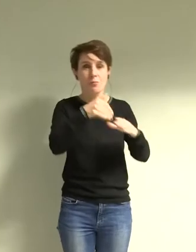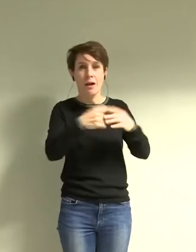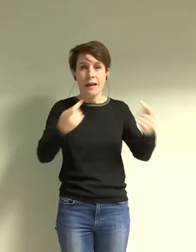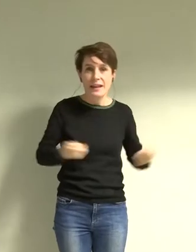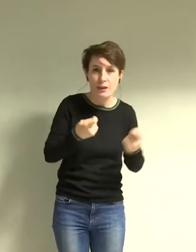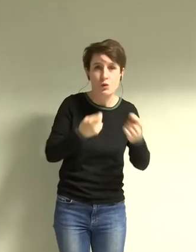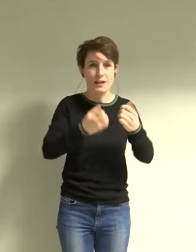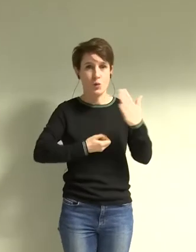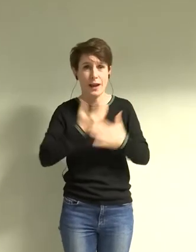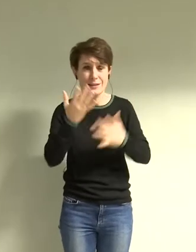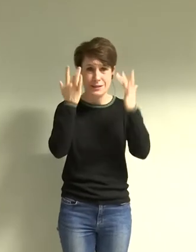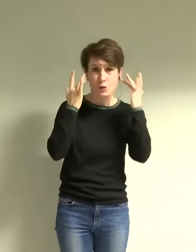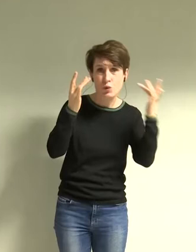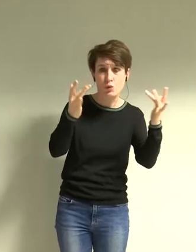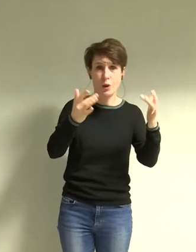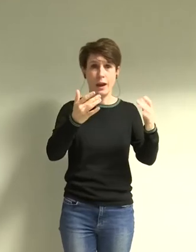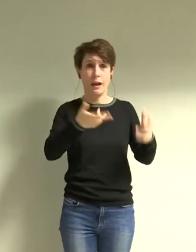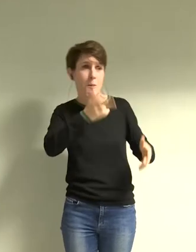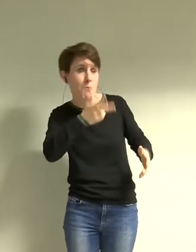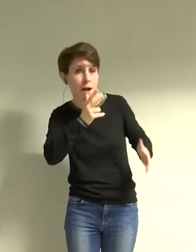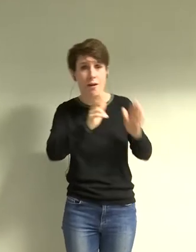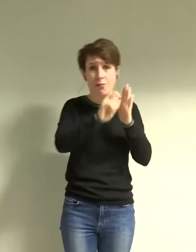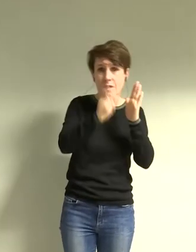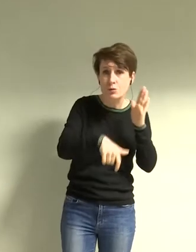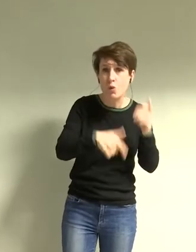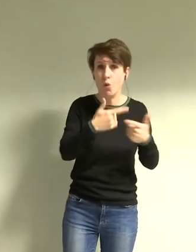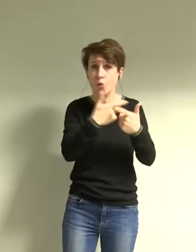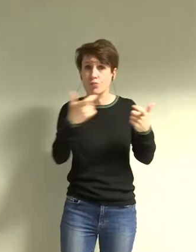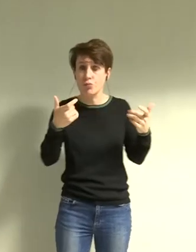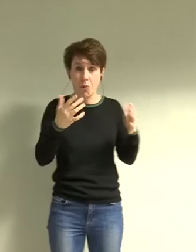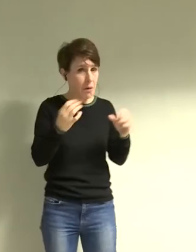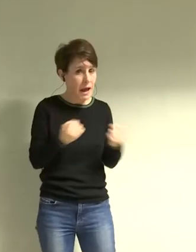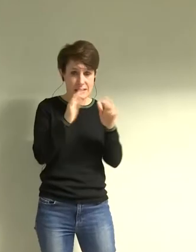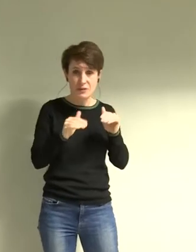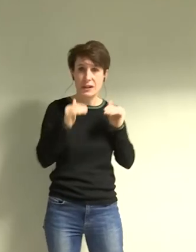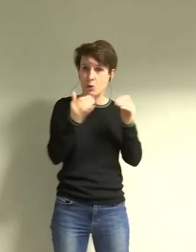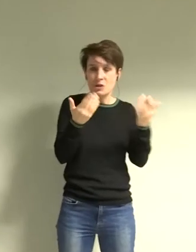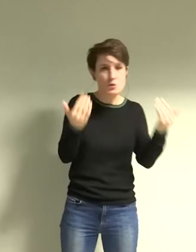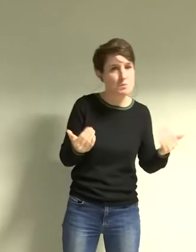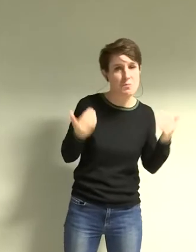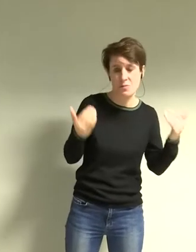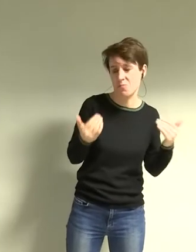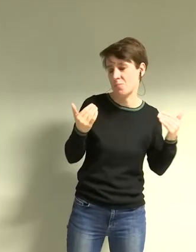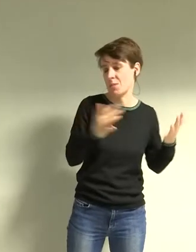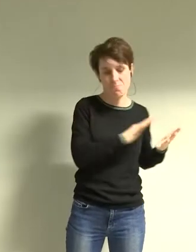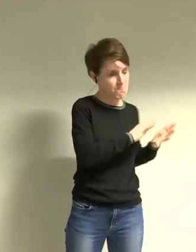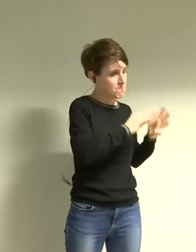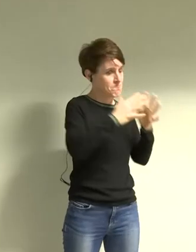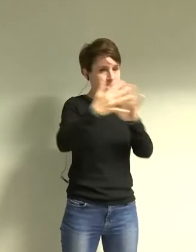culturelle activité de bar et de restauration l'activité se poursuit d'un mode de gestion à l'autre